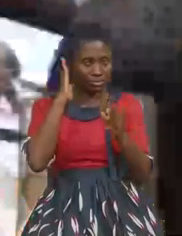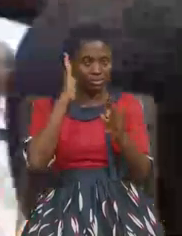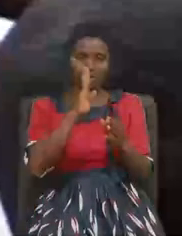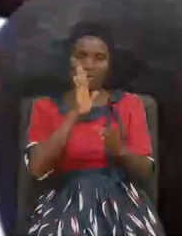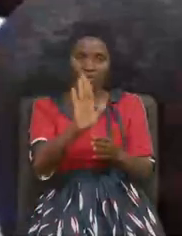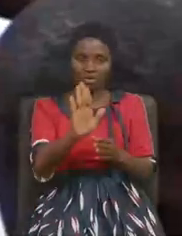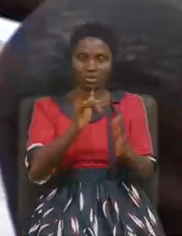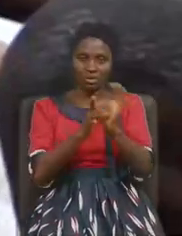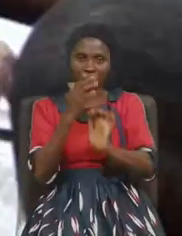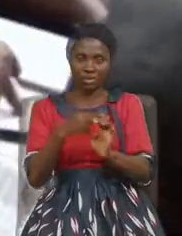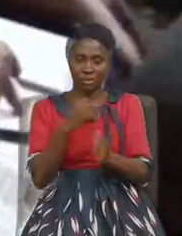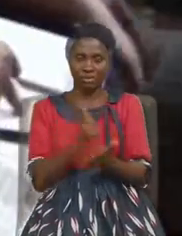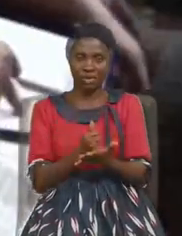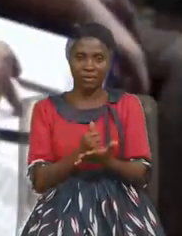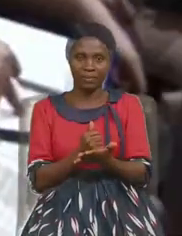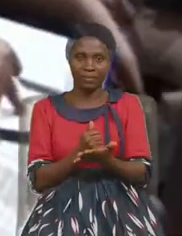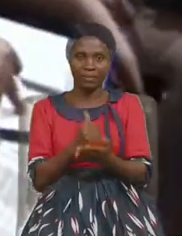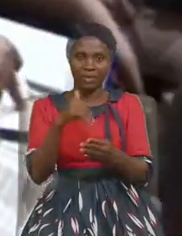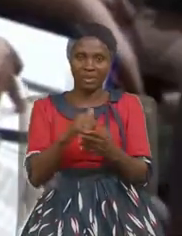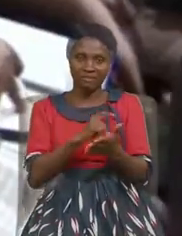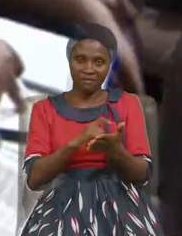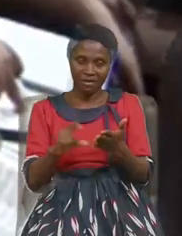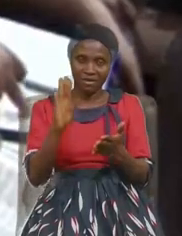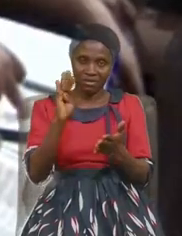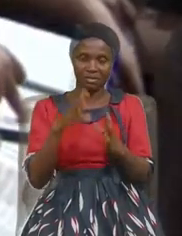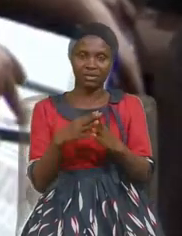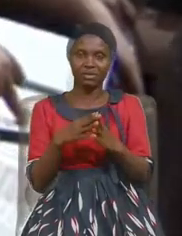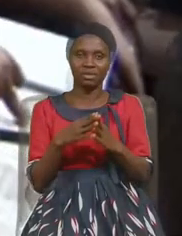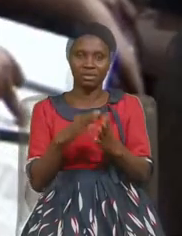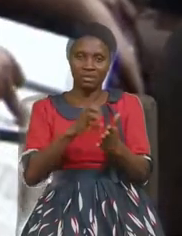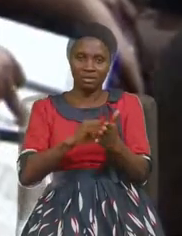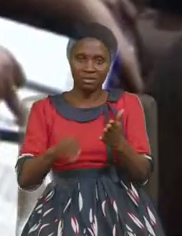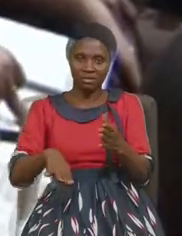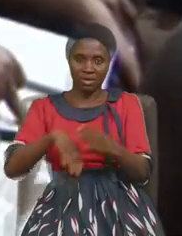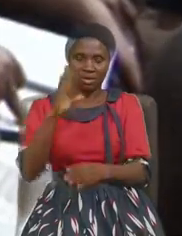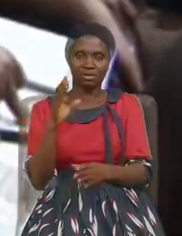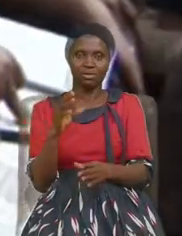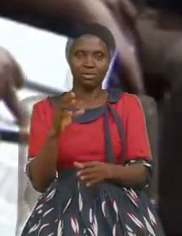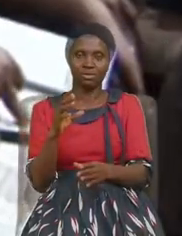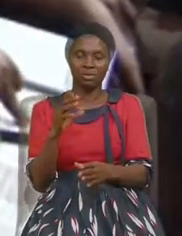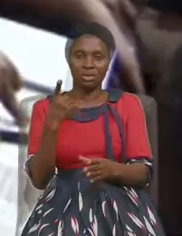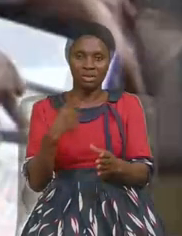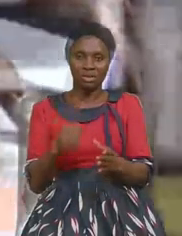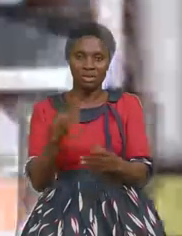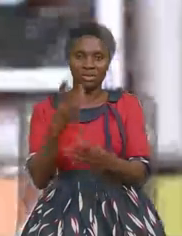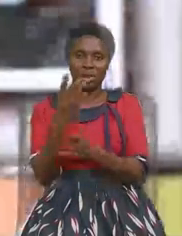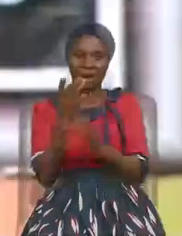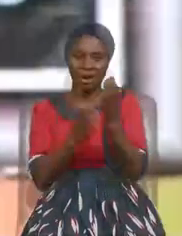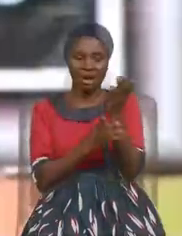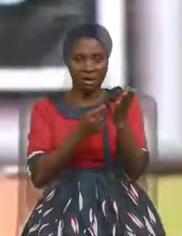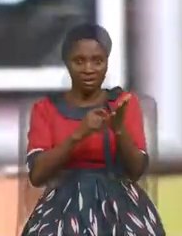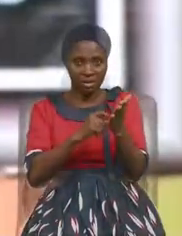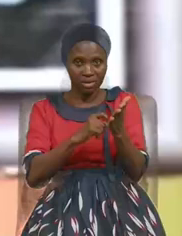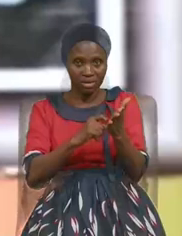Jésus. Voyons ceci, verset 14. Il a effacé l'acte dont les ordonnances nous